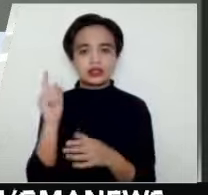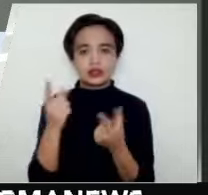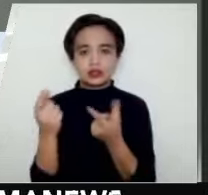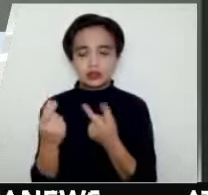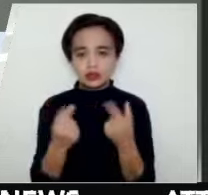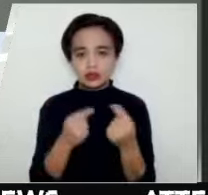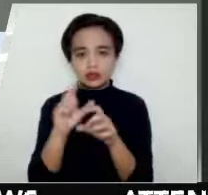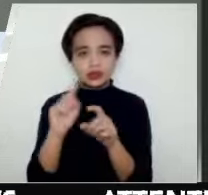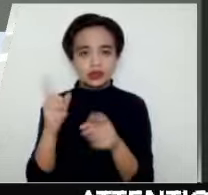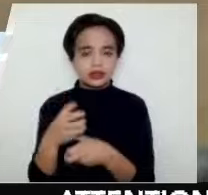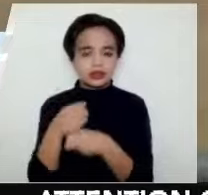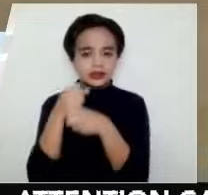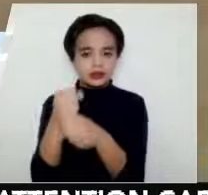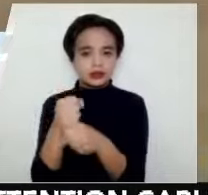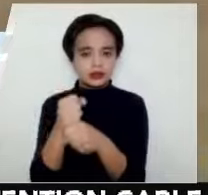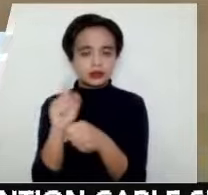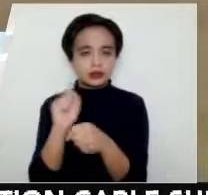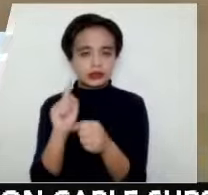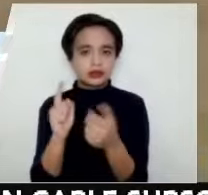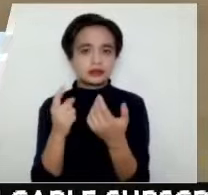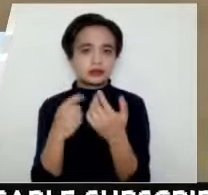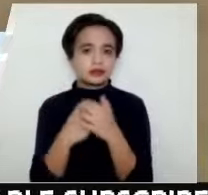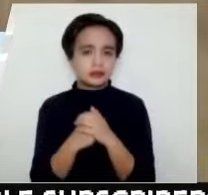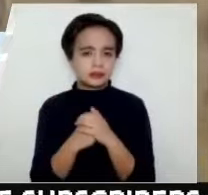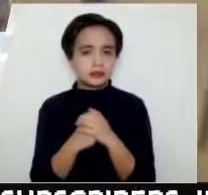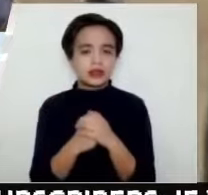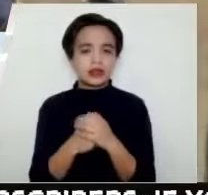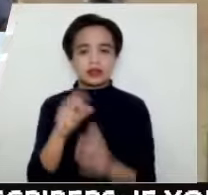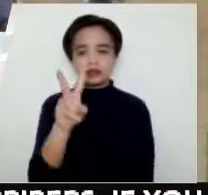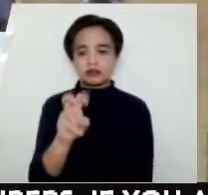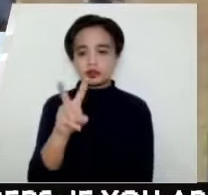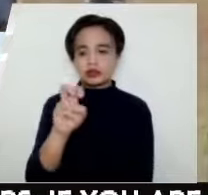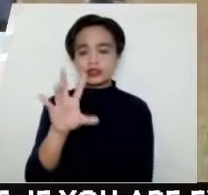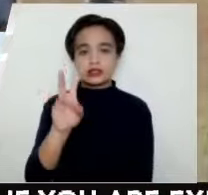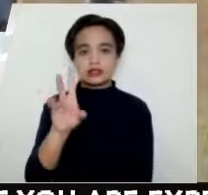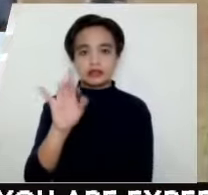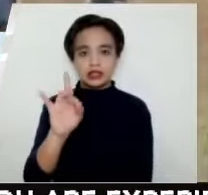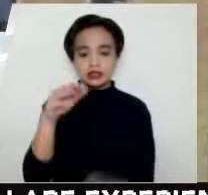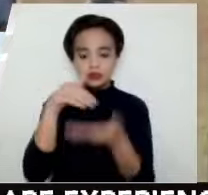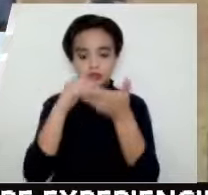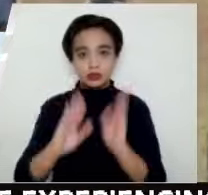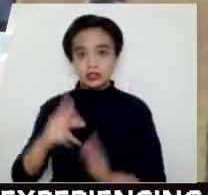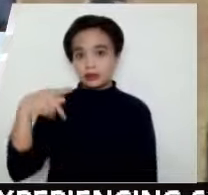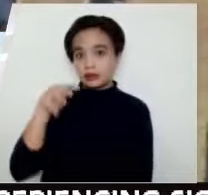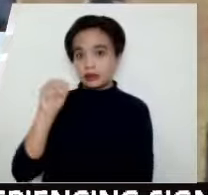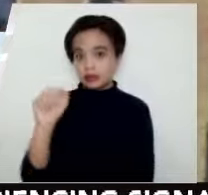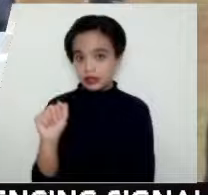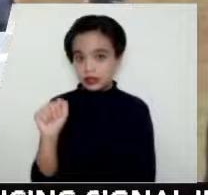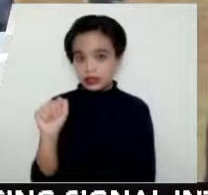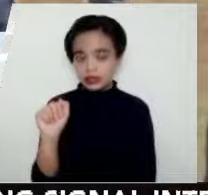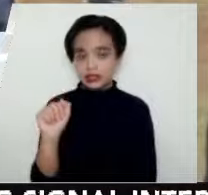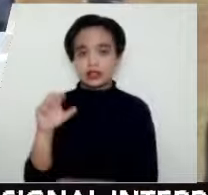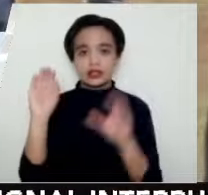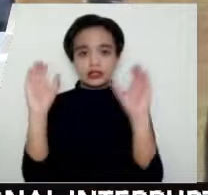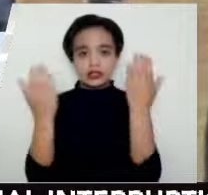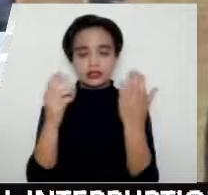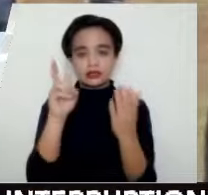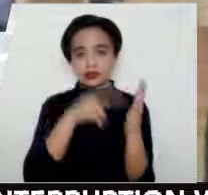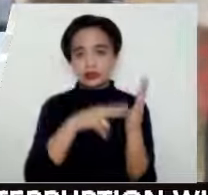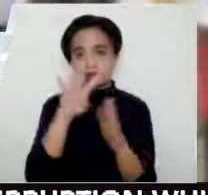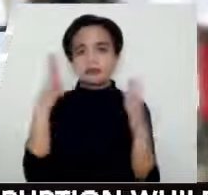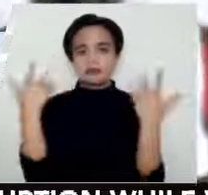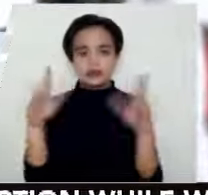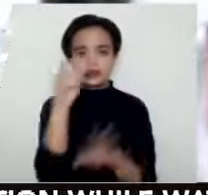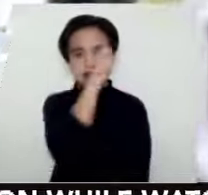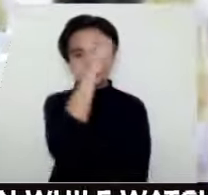rapidly disappearing past. 278 na kadete ng PMA bagong senior class of 2024 ang nagtapos. Maraming